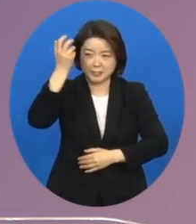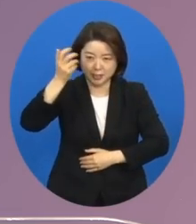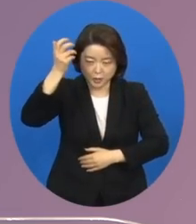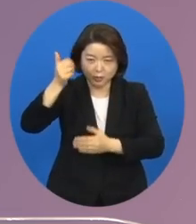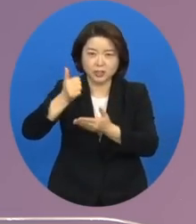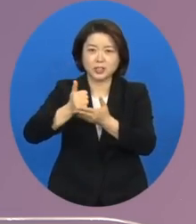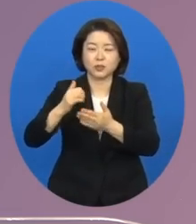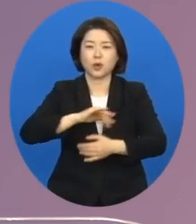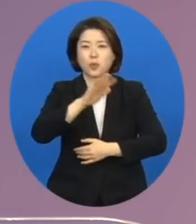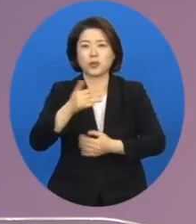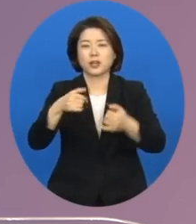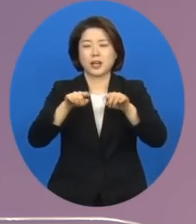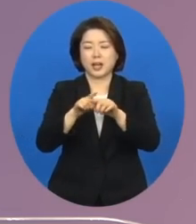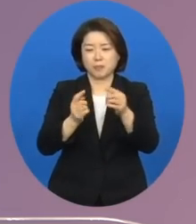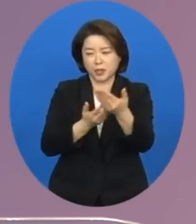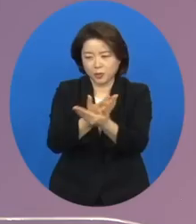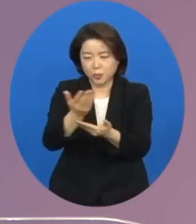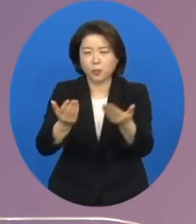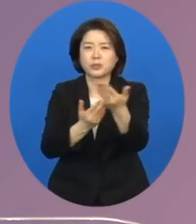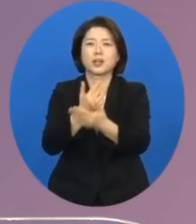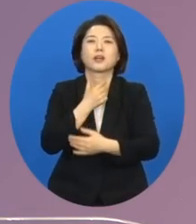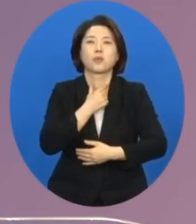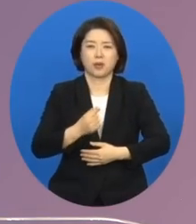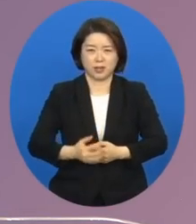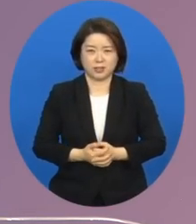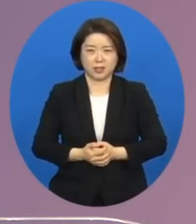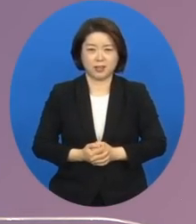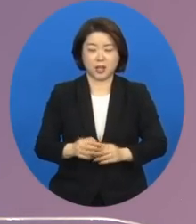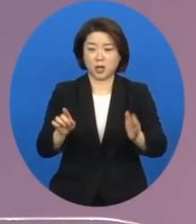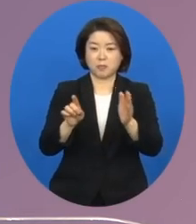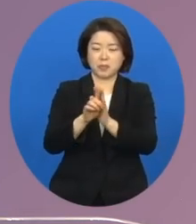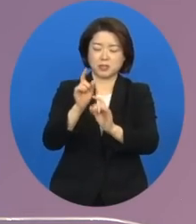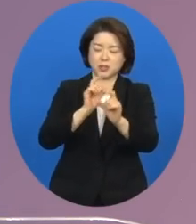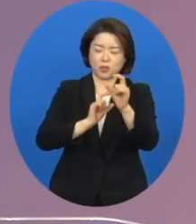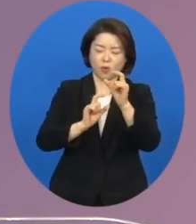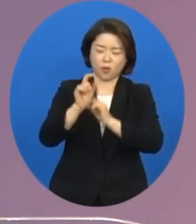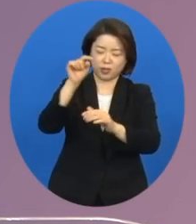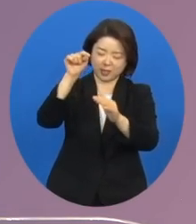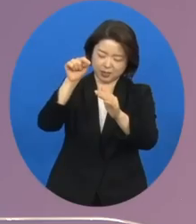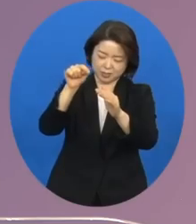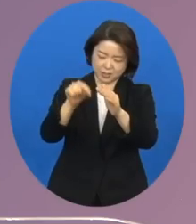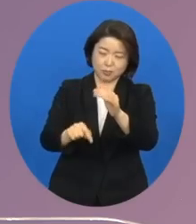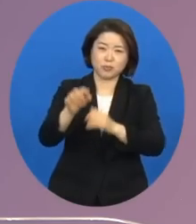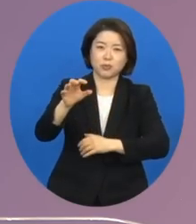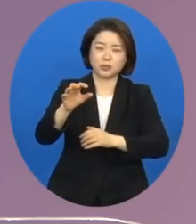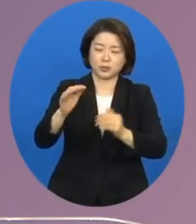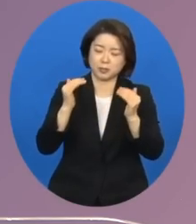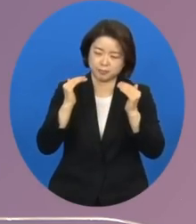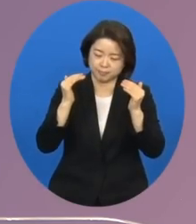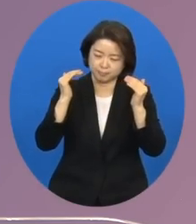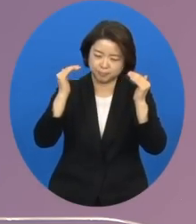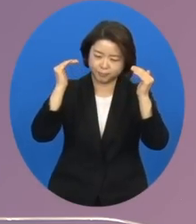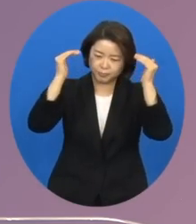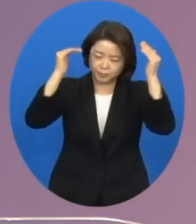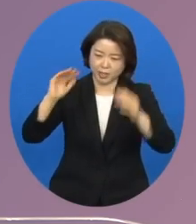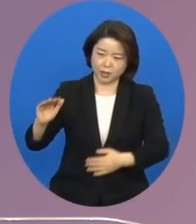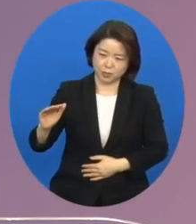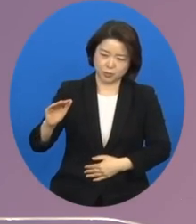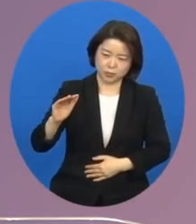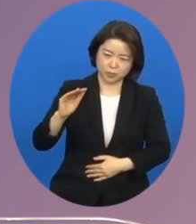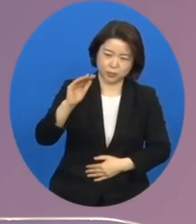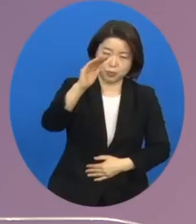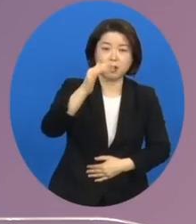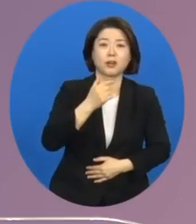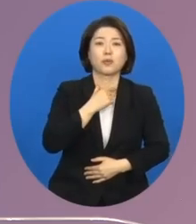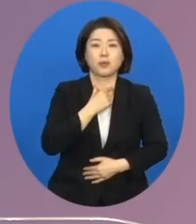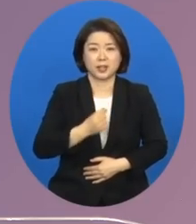더불어 우리가 교제하기를 원하시고 믿음의 더 깊은 곳으로 성숙하고 성장해 가기를 원하십니다